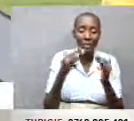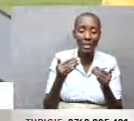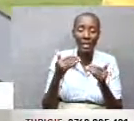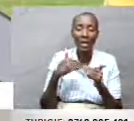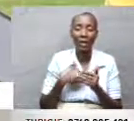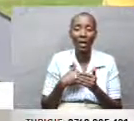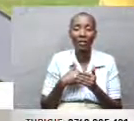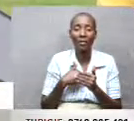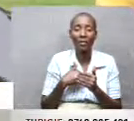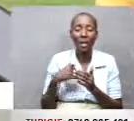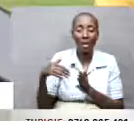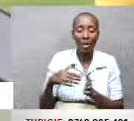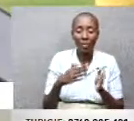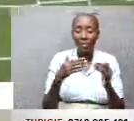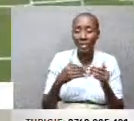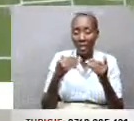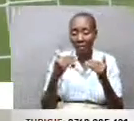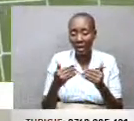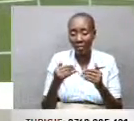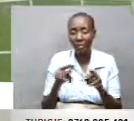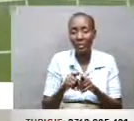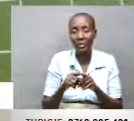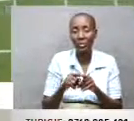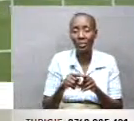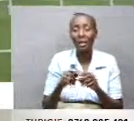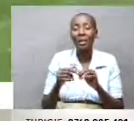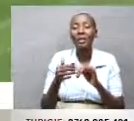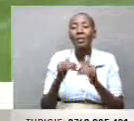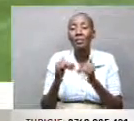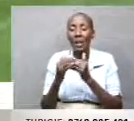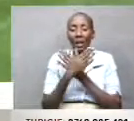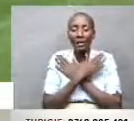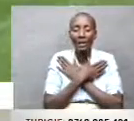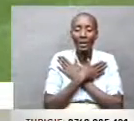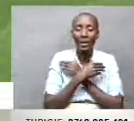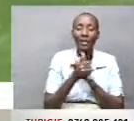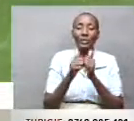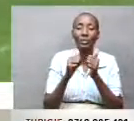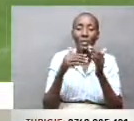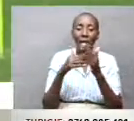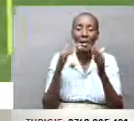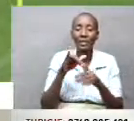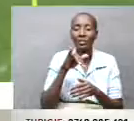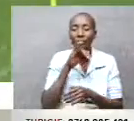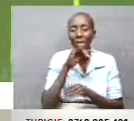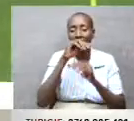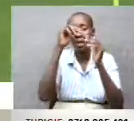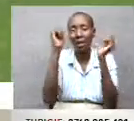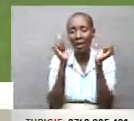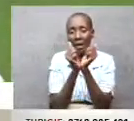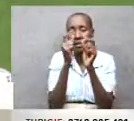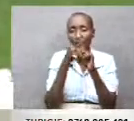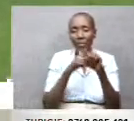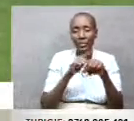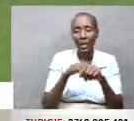watapata nafasi. Tuone nini wanaweza wakatupatia. Stars watacheza mechi ya kirafiki dhidi ya Uganda siku ya Jumapili ugani Kasarani kuanzia saa